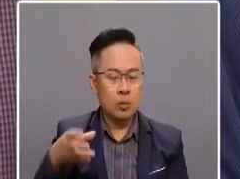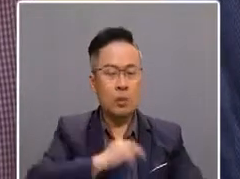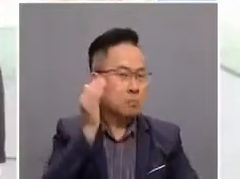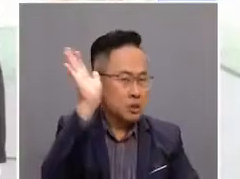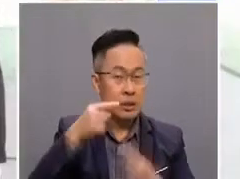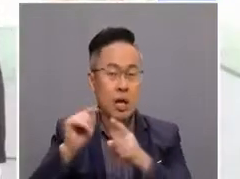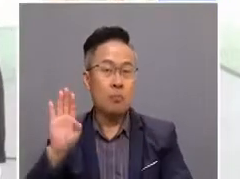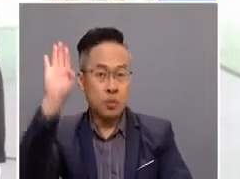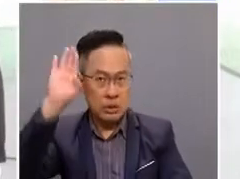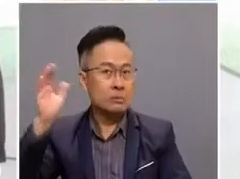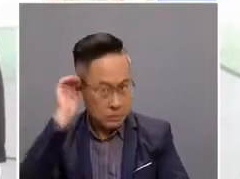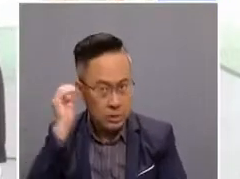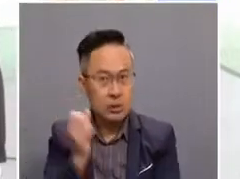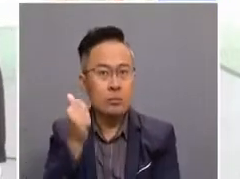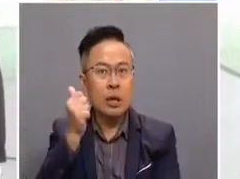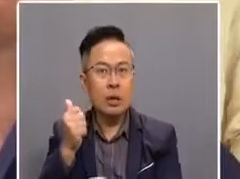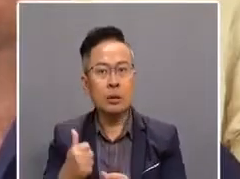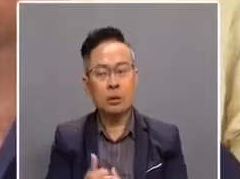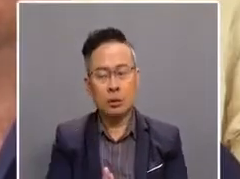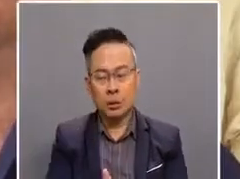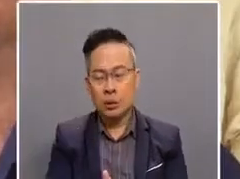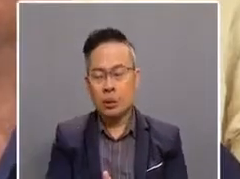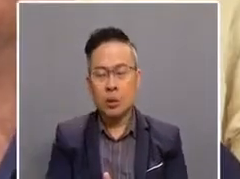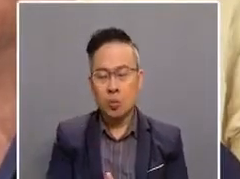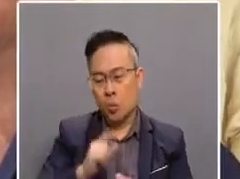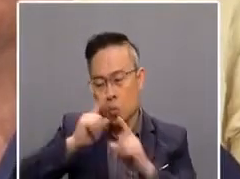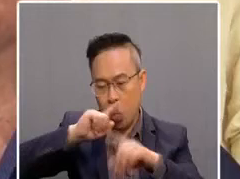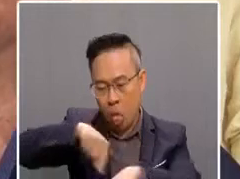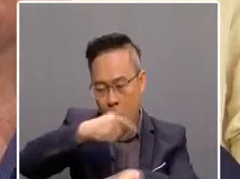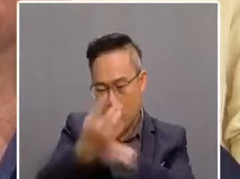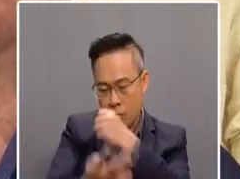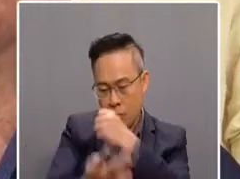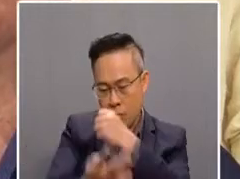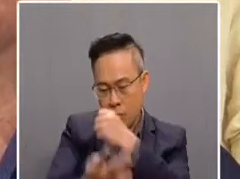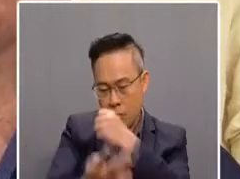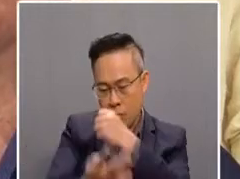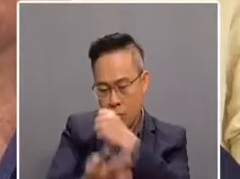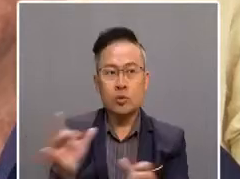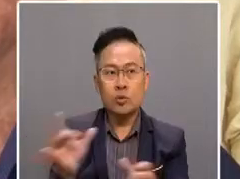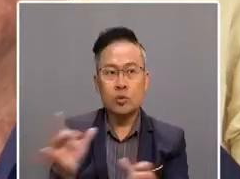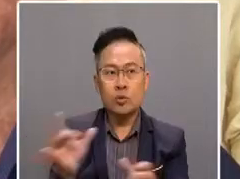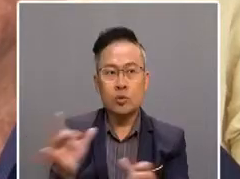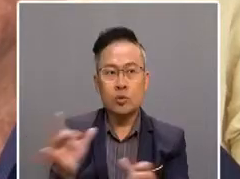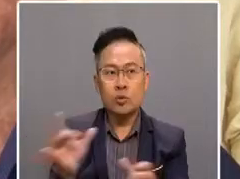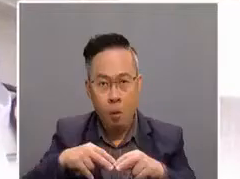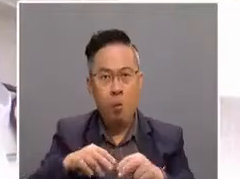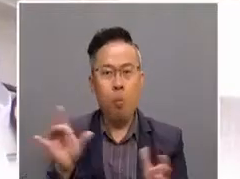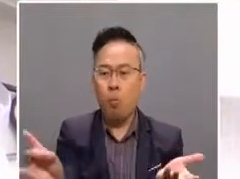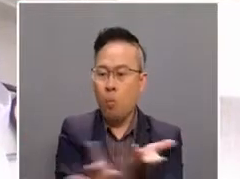ากกว่า เรามีมาตรฐานการผลิตยังไงบ้างครับ กระบวนการผลิตของเราทุกอย่างเนี่ยทั้งบ่อล้างบ่ออะไรของเราคือทันสมัย